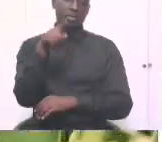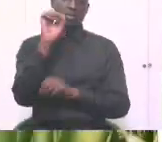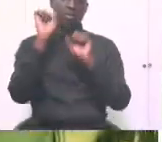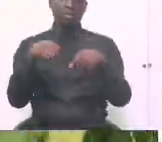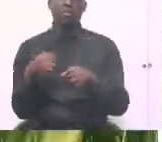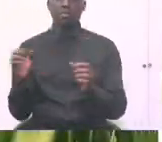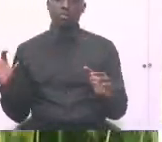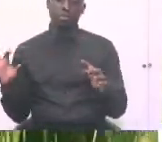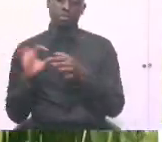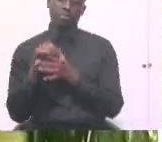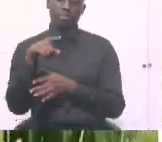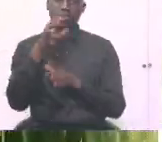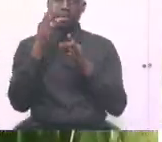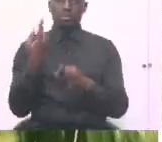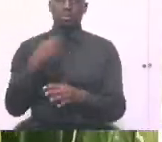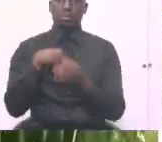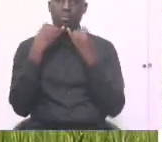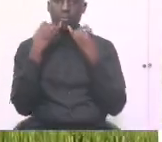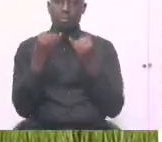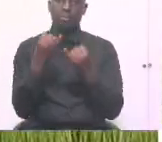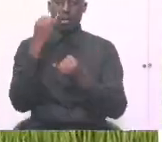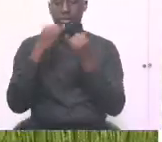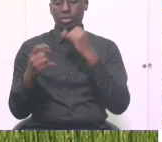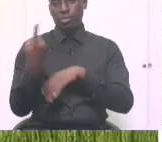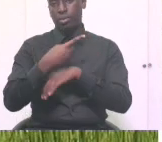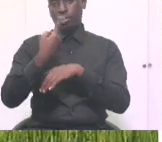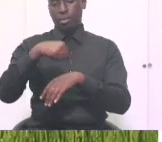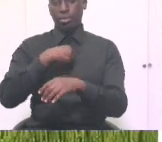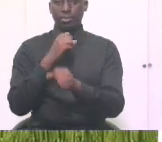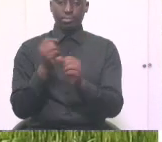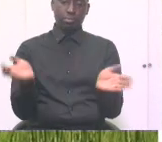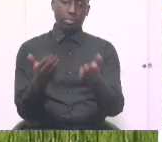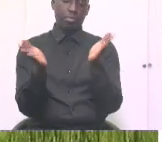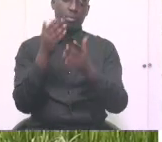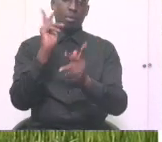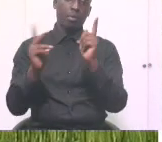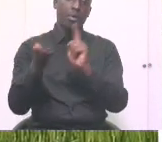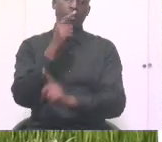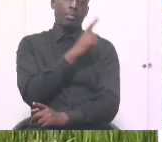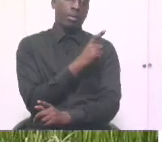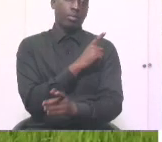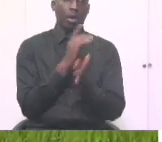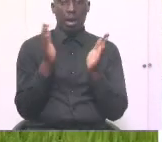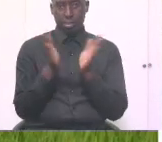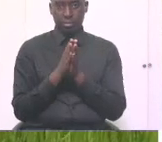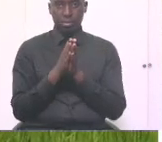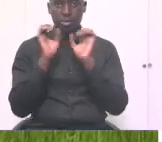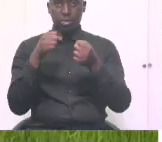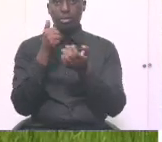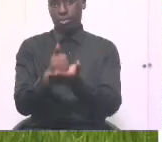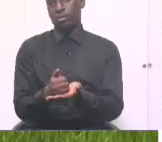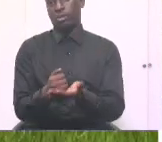bashobora kwihuza, ko ni ibintu twababwiye tumaze iminsi dukora ubukangurambaga, abantu bakabona ayo mahirwe nk'amahirwe